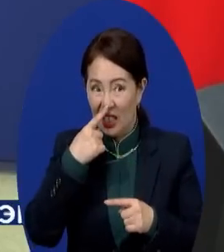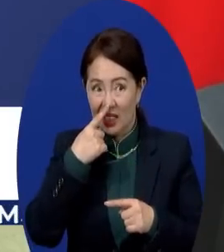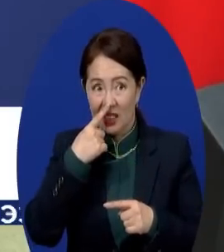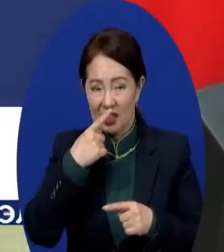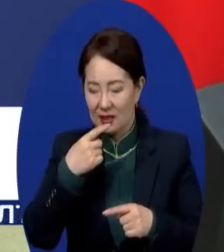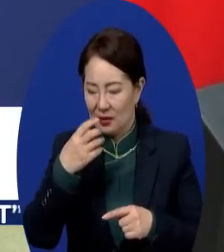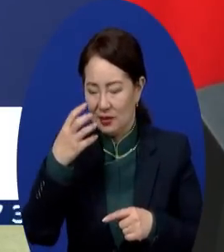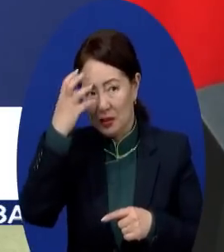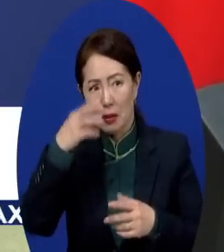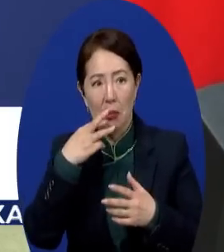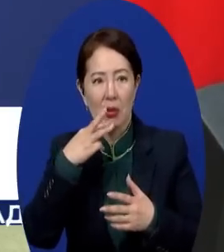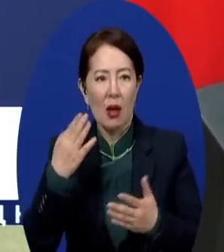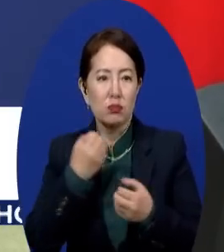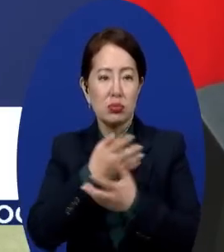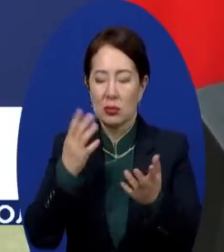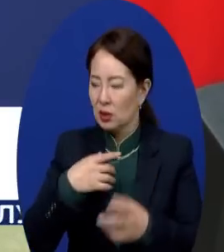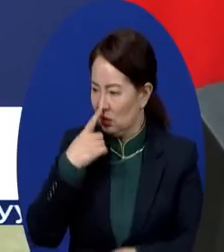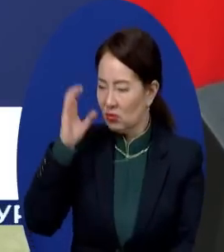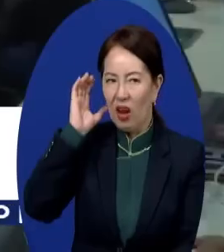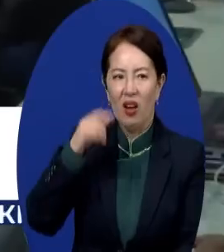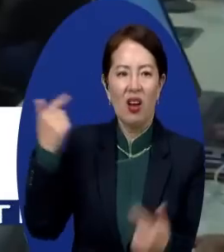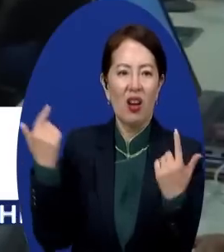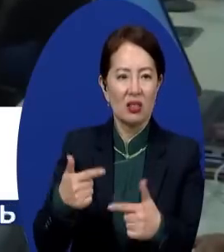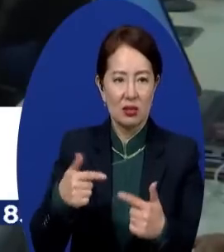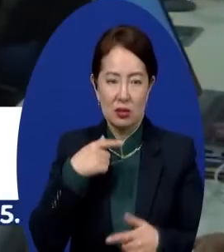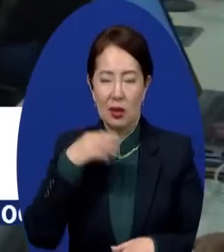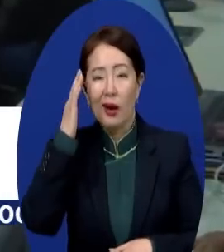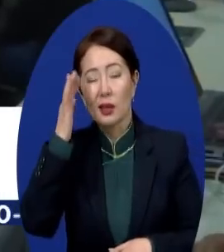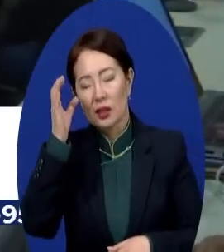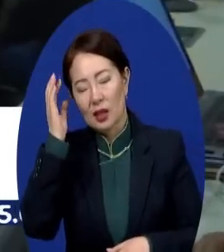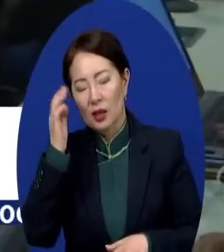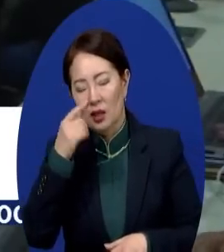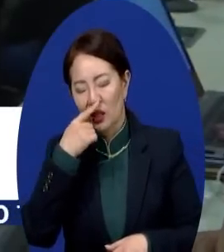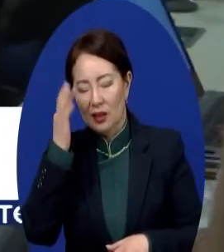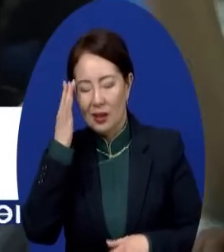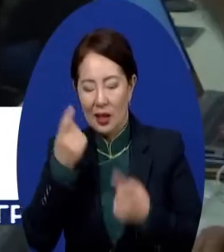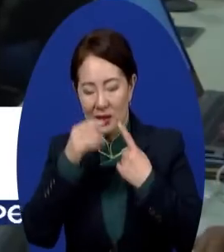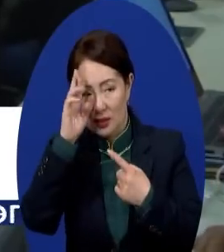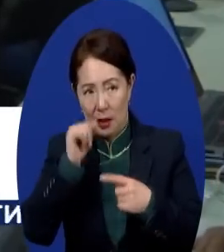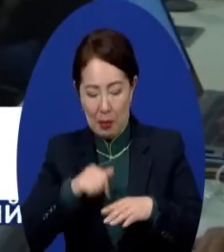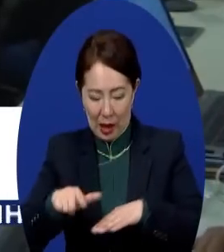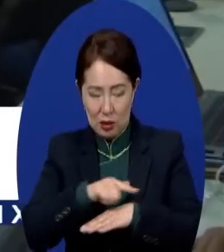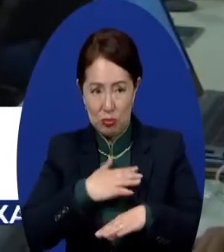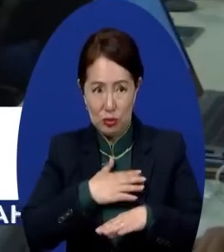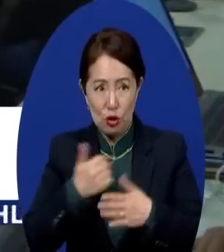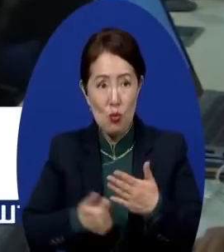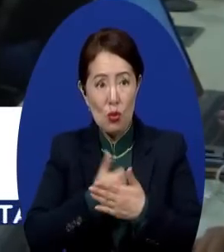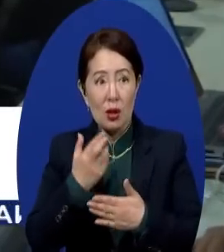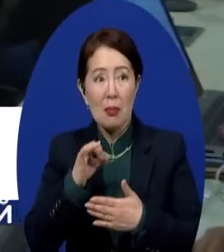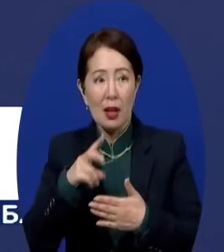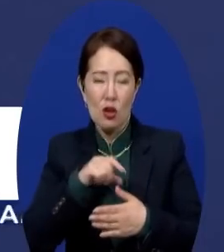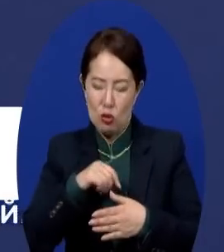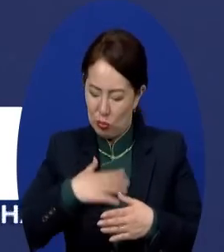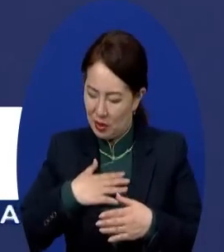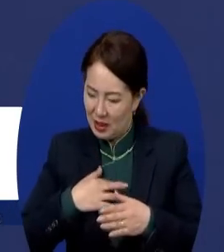Байдны дээрх мэдээллийг эрс эсэргүүцэж байгаагаа илэрхийлжээ. Хятадын гадаад харилцааны яам, бүрэн эрхт байдал, газар нутгийн бүрэн бүтэн байдал зэрэг өөрийн